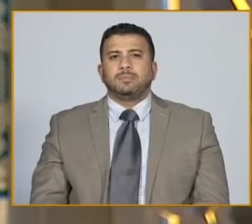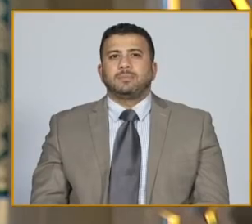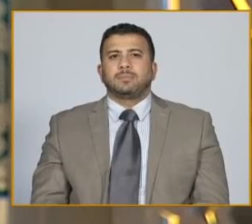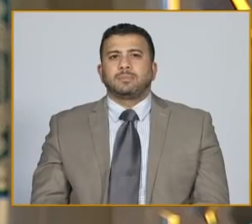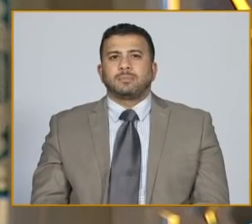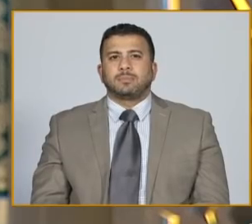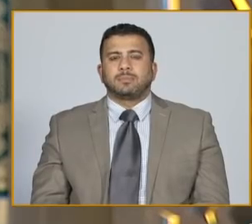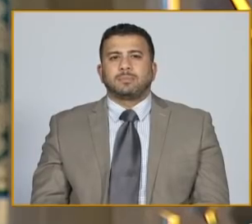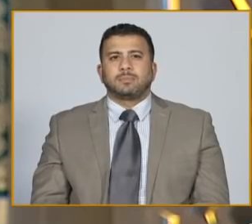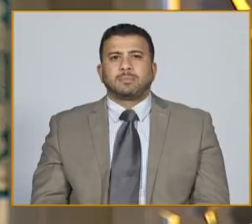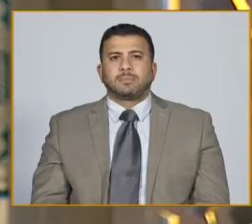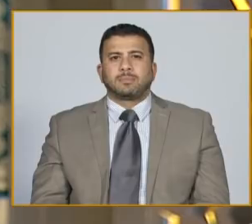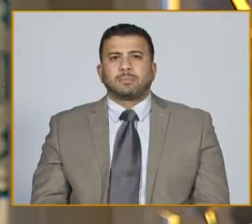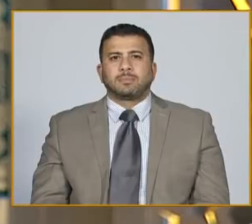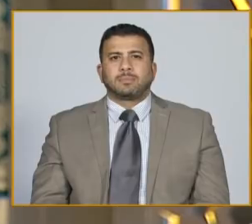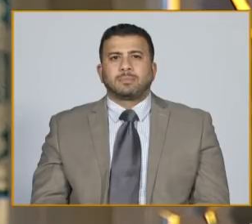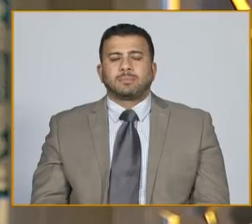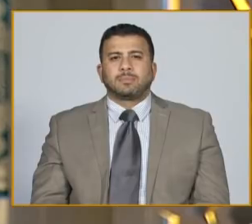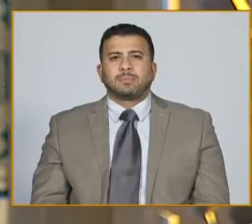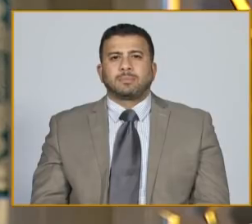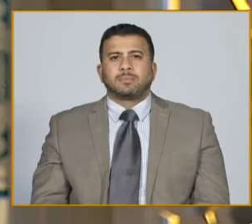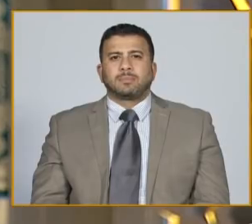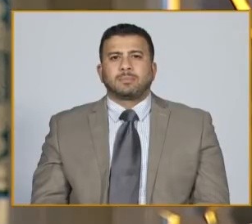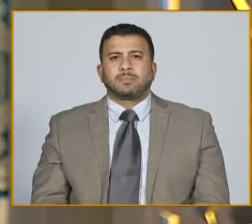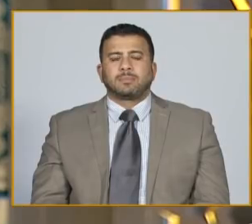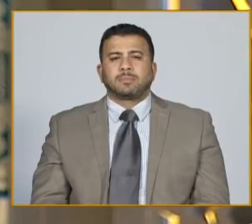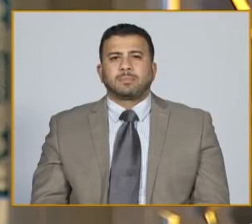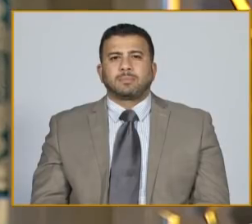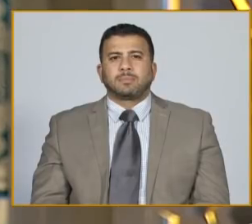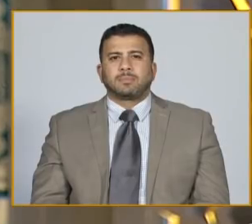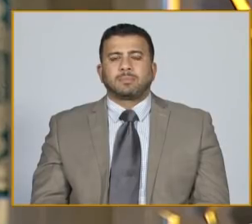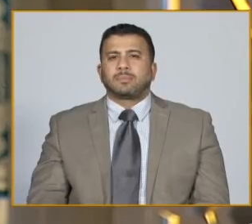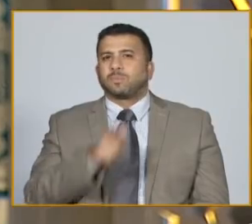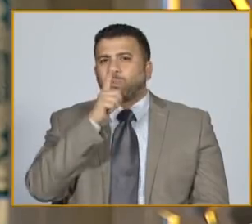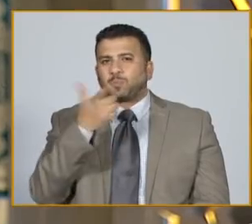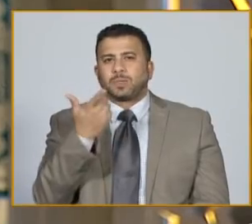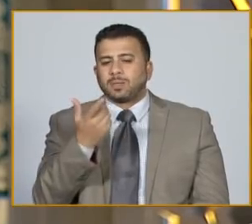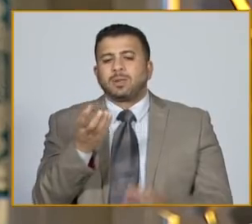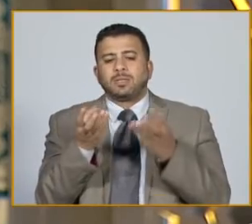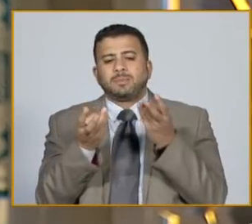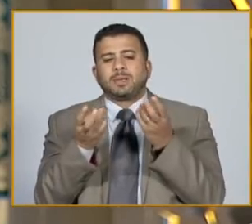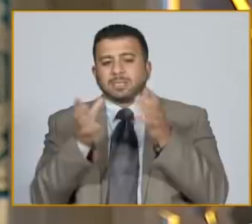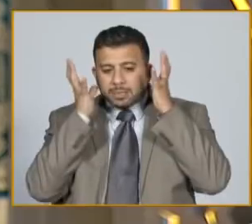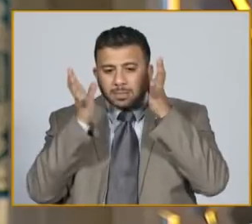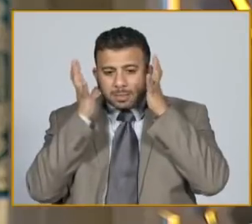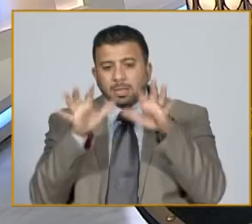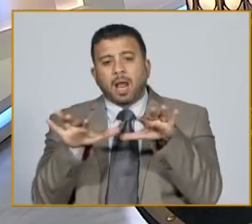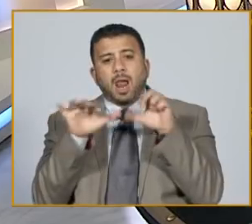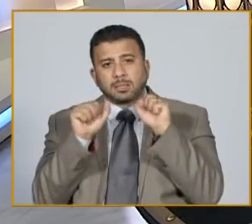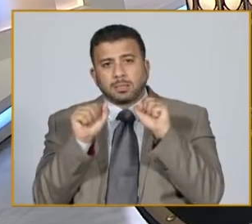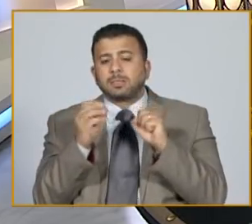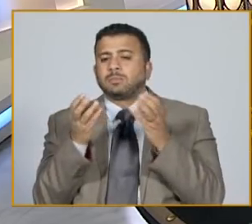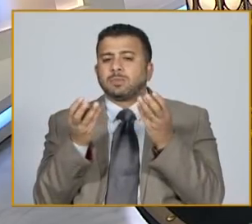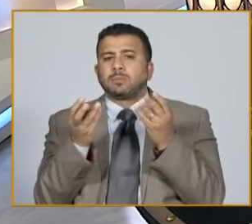أختي. بعد إذنك كنت بدي أسأل، الأذكار بعد الصلاة لازم إنه لما نحكيها